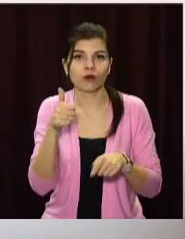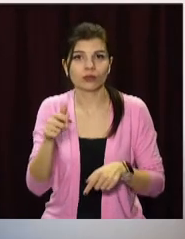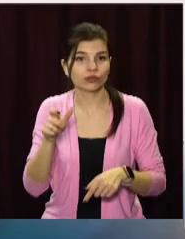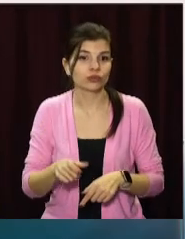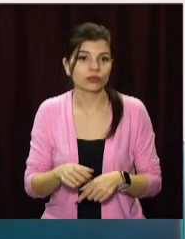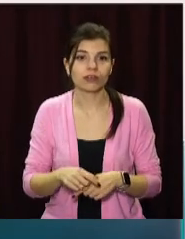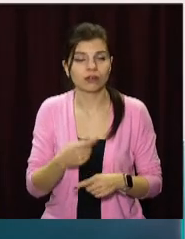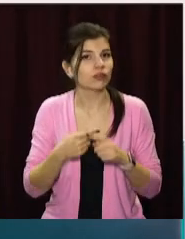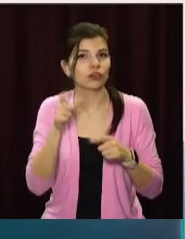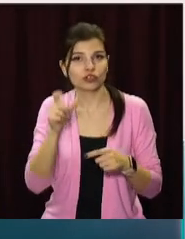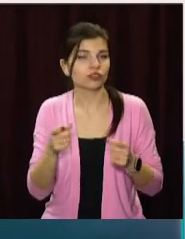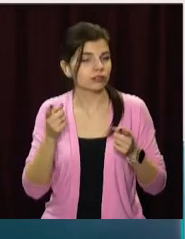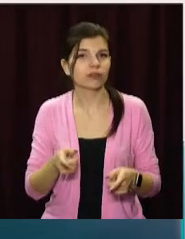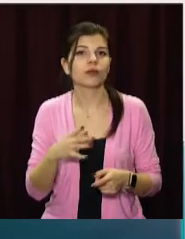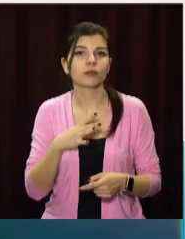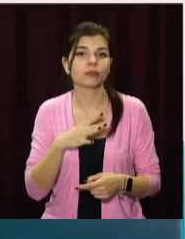був чоловік, дійсно.